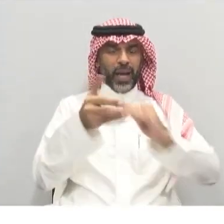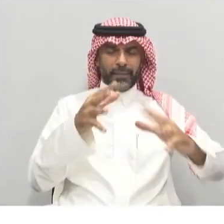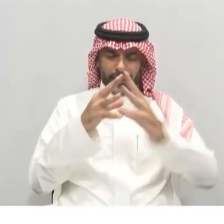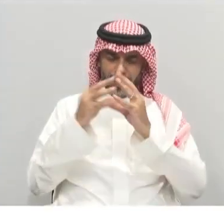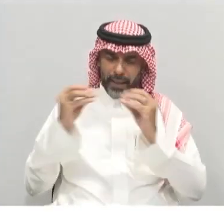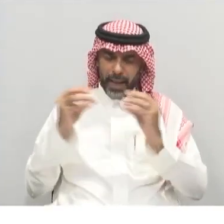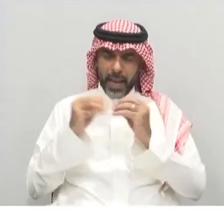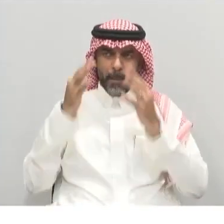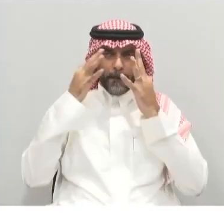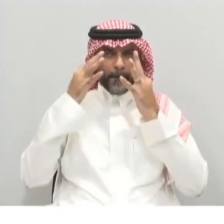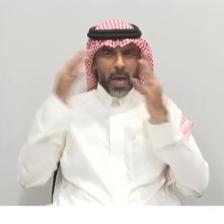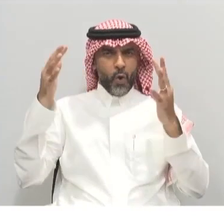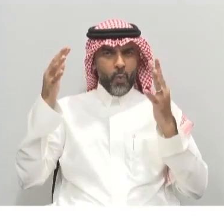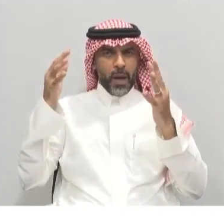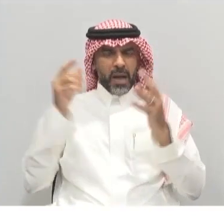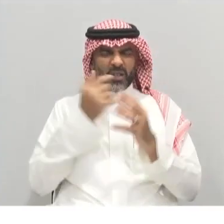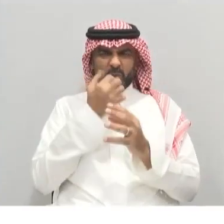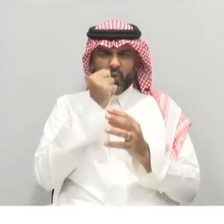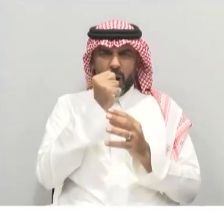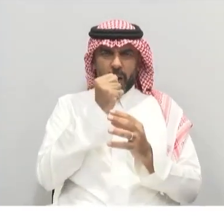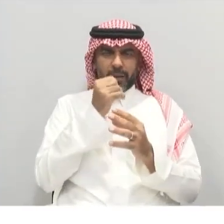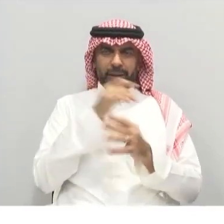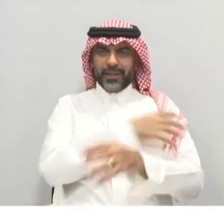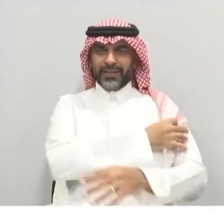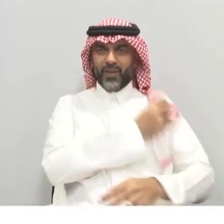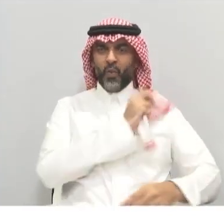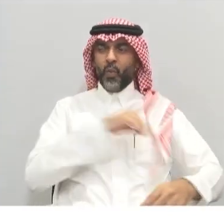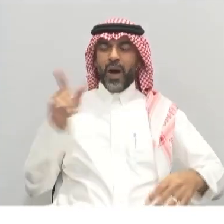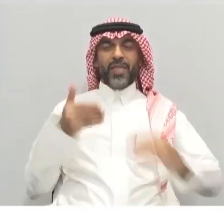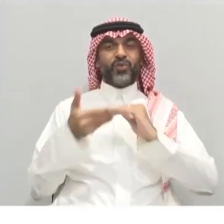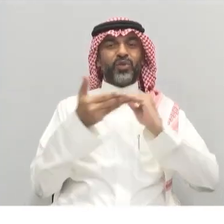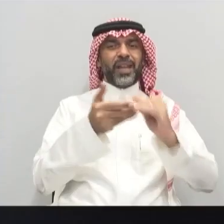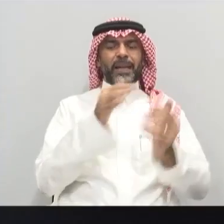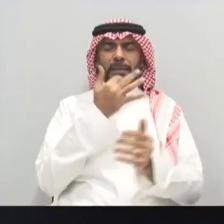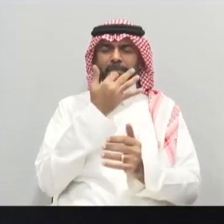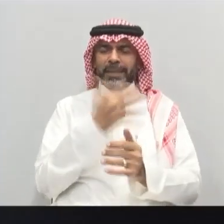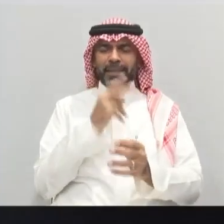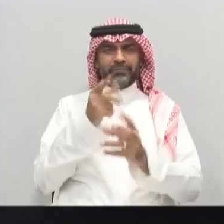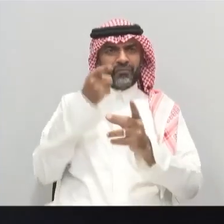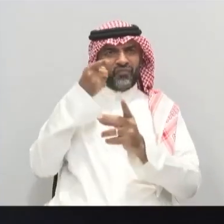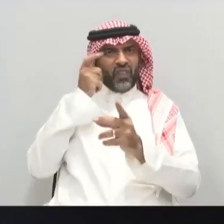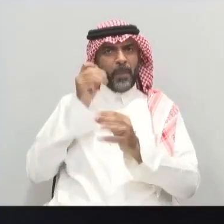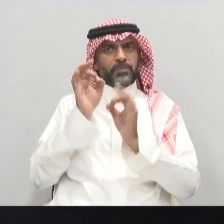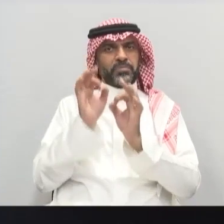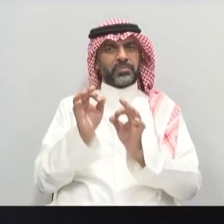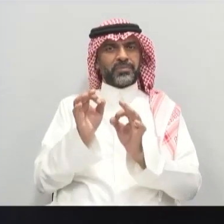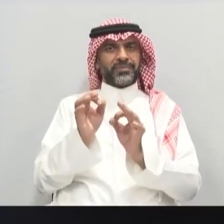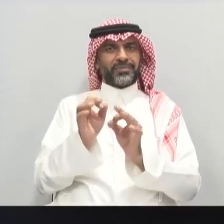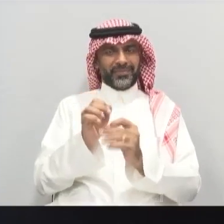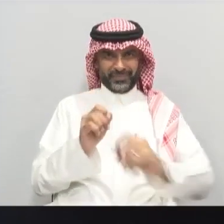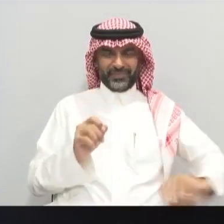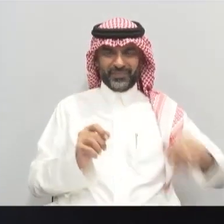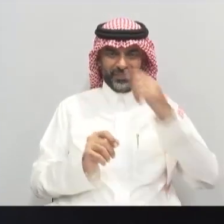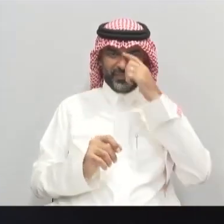المعقده وتسهيل فهمه اذا المخططات البيانيه هي تمثيلات رسوميه